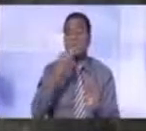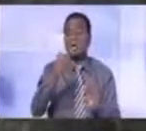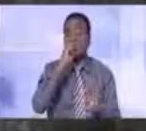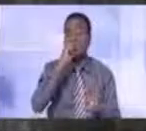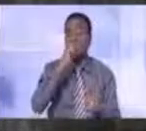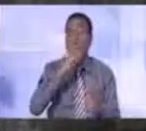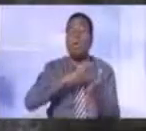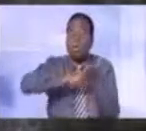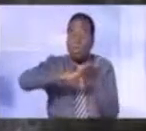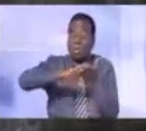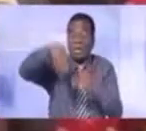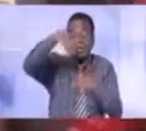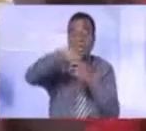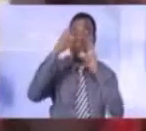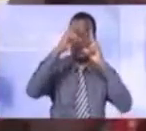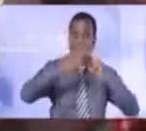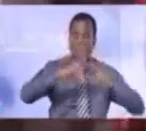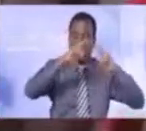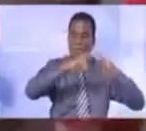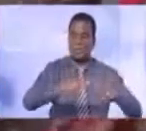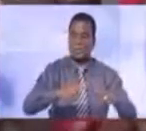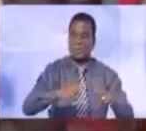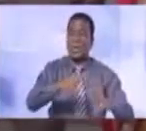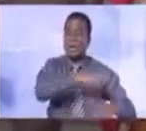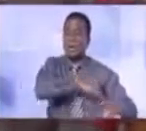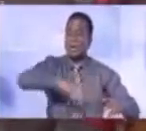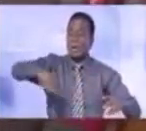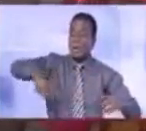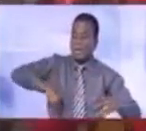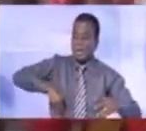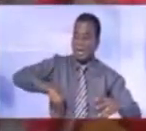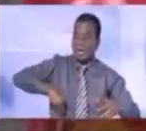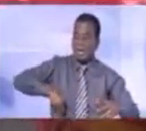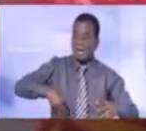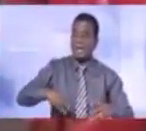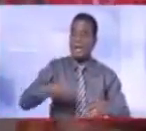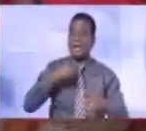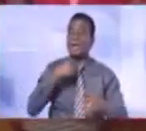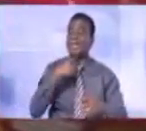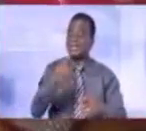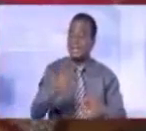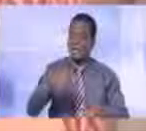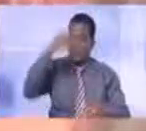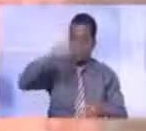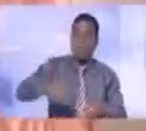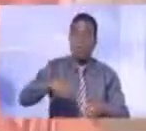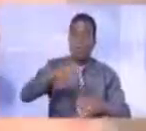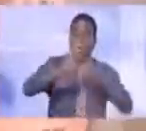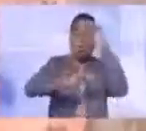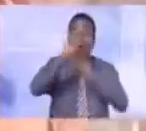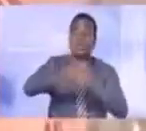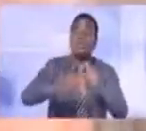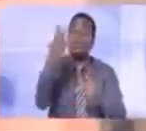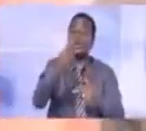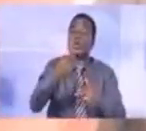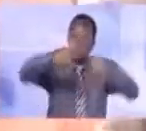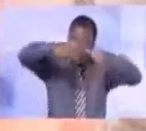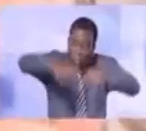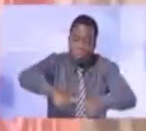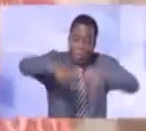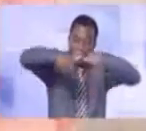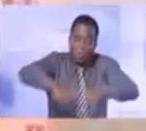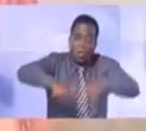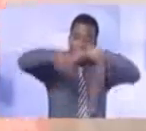ne dispose pas d'eau potable. Nassene Batouré, maire d'Odiené, a réparé ce tort. Elle y a fait installer deux pompes villageoises